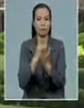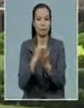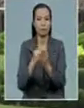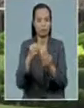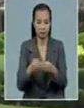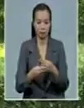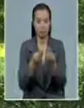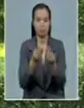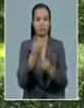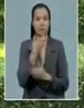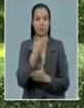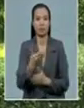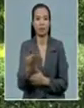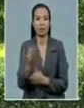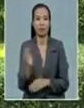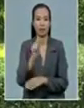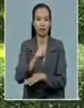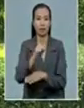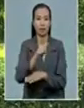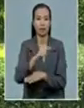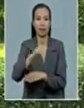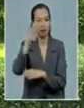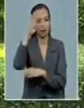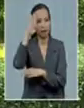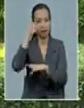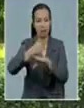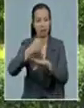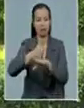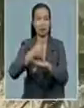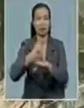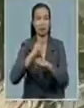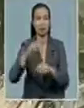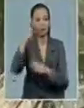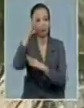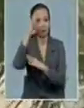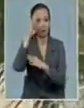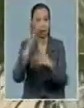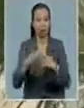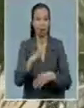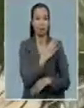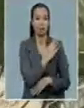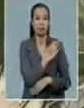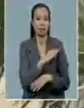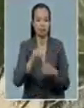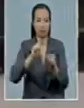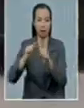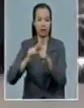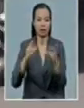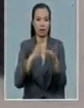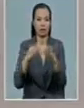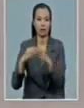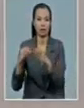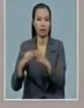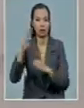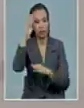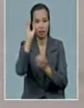เนื่องขณะที่ในช่วงบ่ายมีผู้บัญชาการเหล่าทัพพร้อมกับนายทหารระดับ5 เสือแต่ละเหล่าทัพและตำรวจเข้า